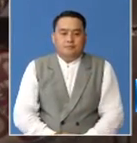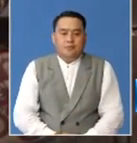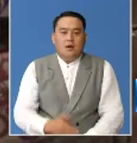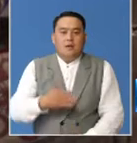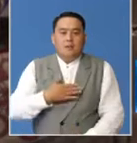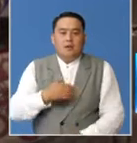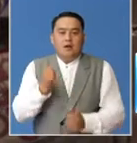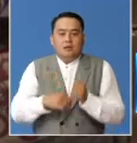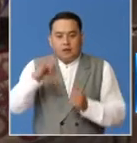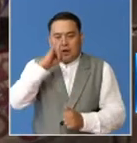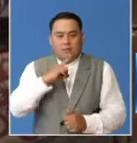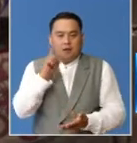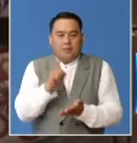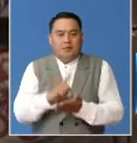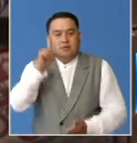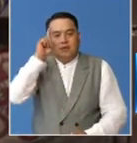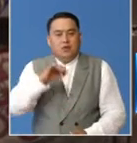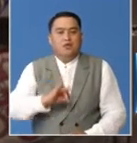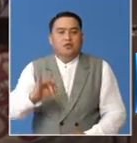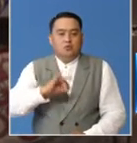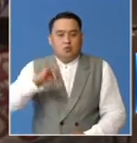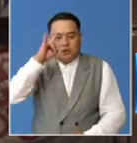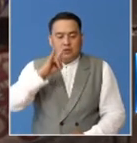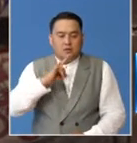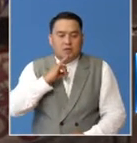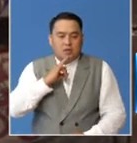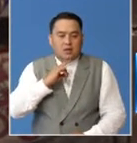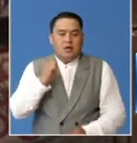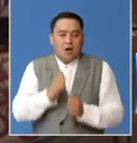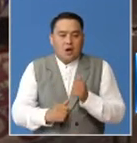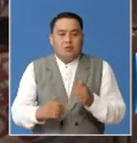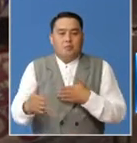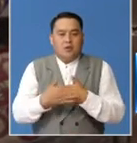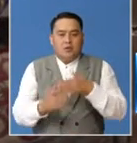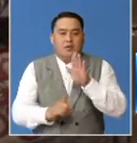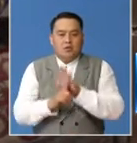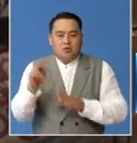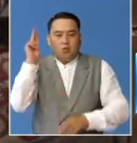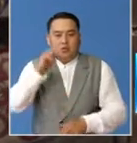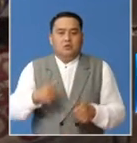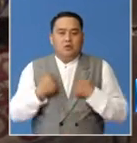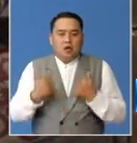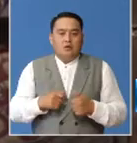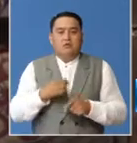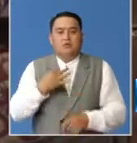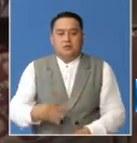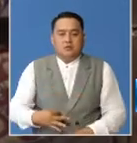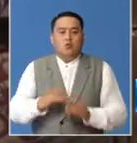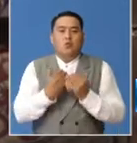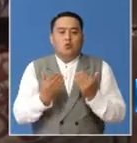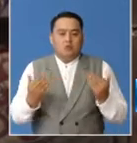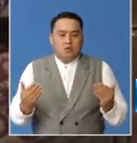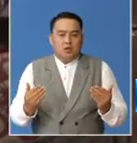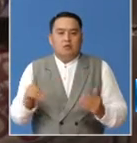Мне кажется, каждый казахстанец должен знать историю своей страны. Поэтому каждый год перед началом учебы я стараюсь водить своего сына в музей.